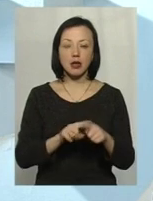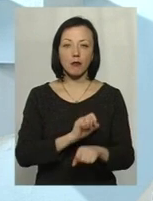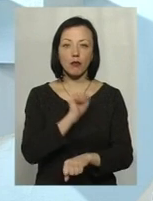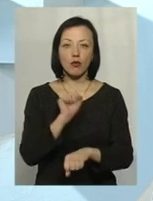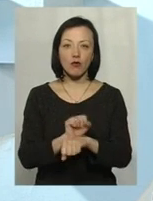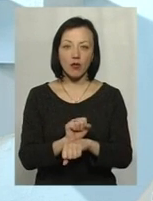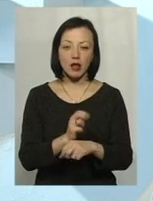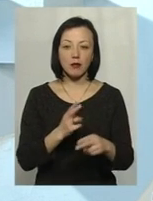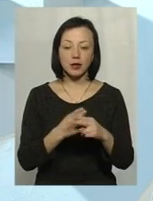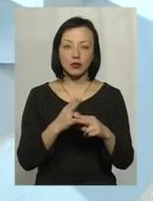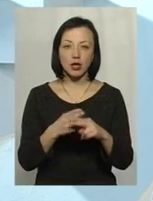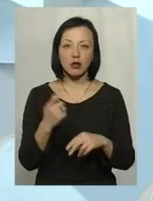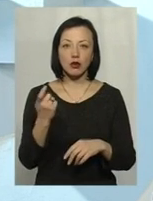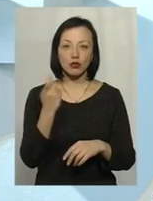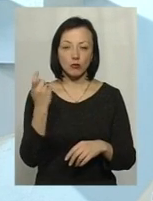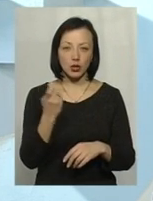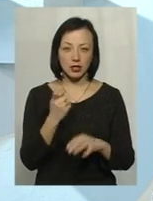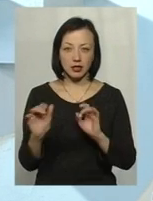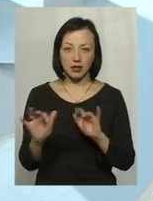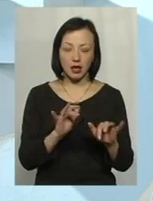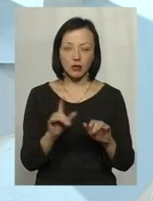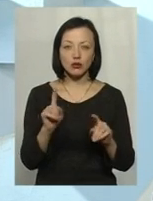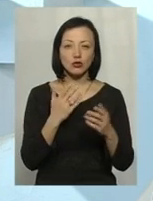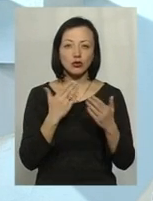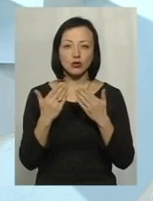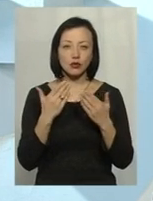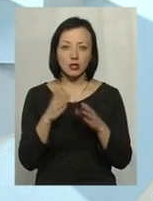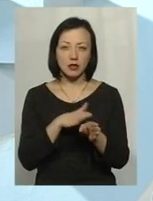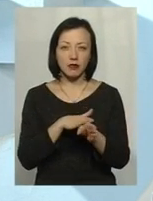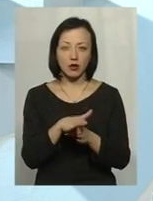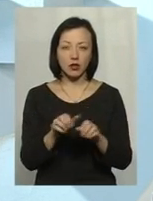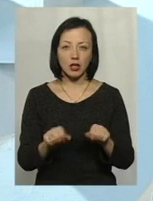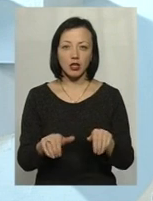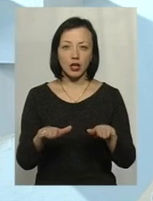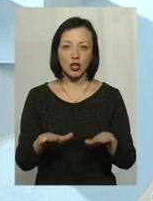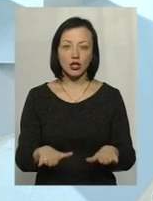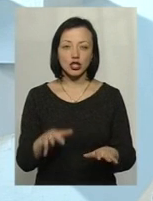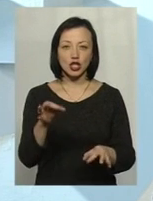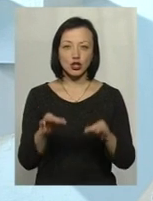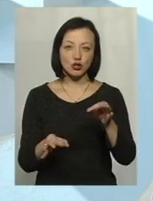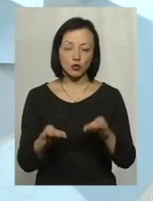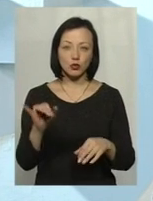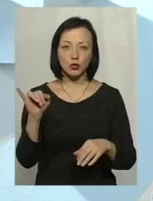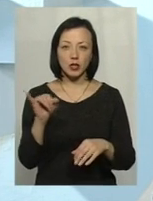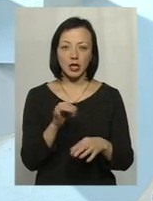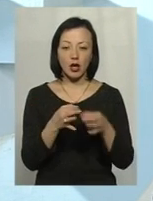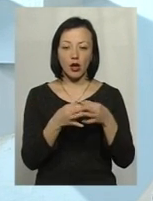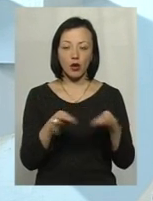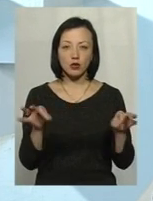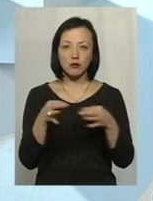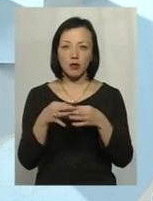і перешкоджання господарській діяльності. Що стосується виконання рішення суду і